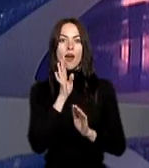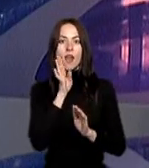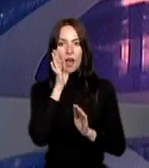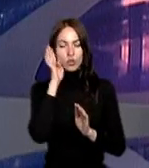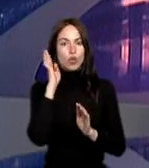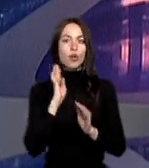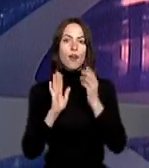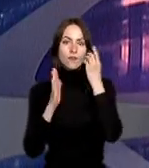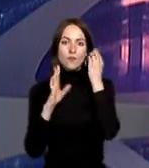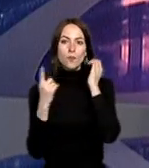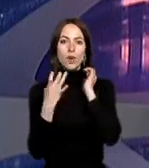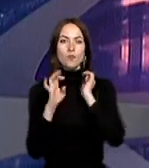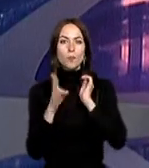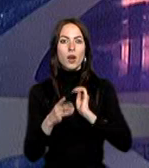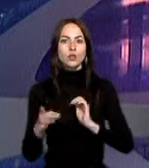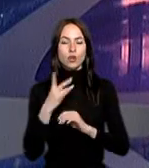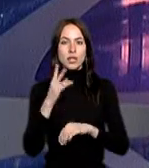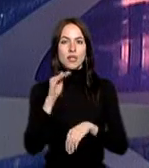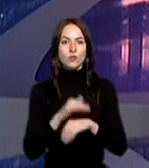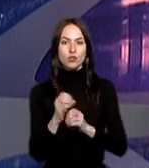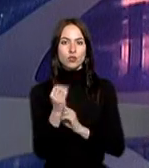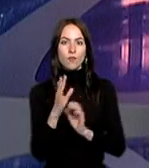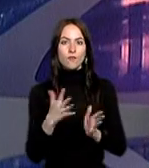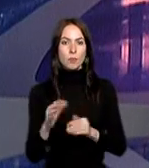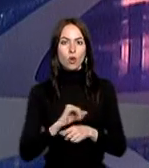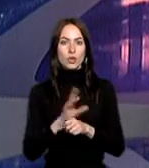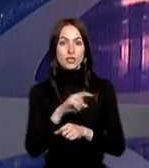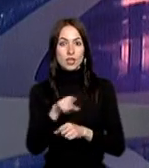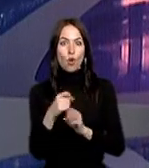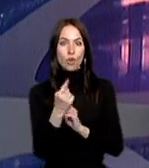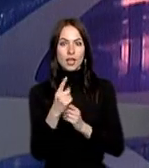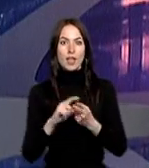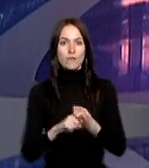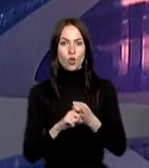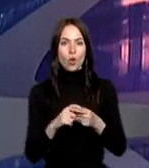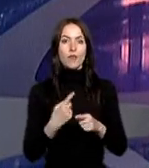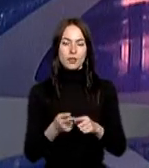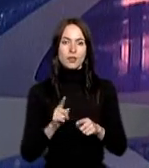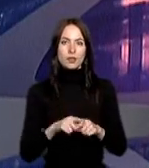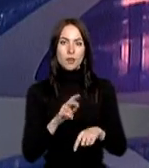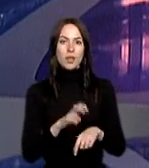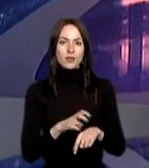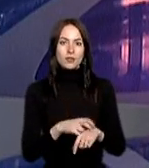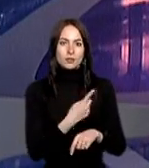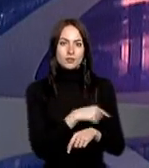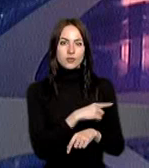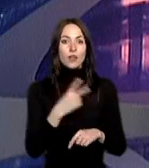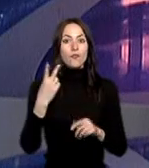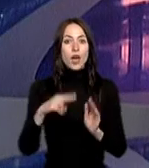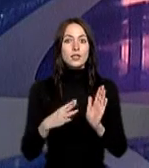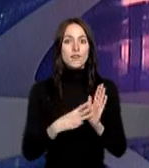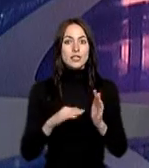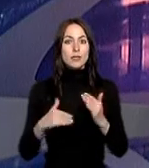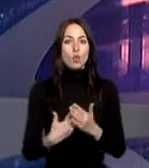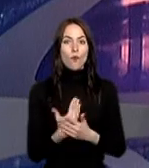Первомайському районі зафіксовано 14 випадків коронавірусу, з них 11 інфікованих – це медики. 28